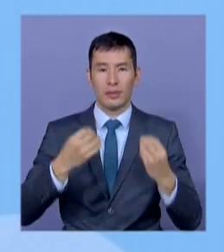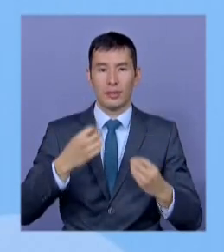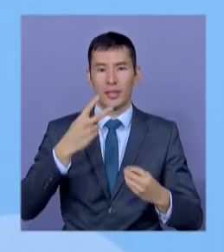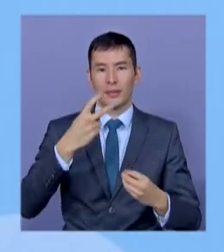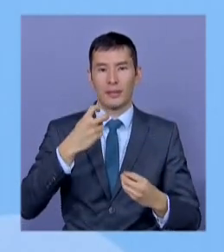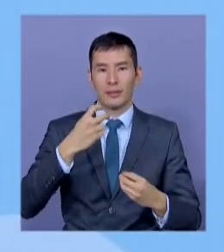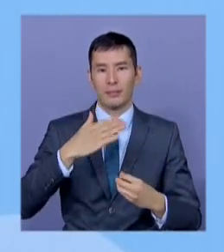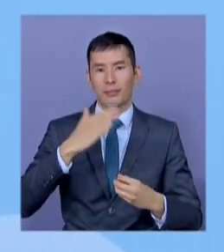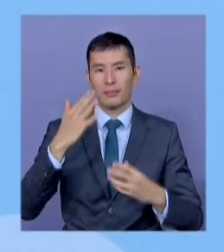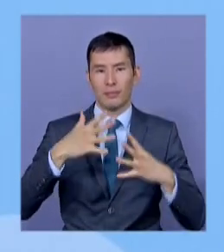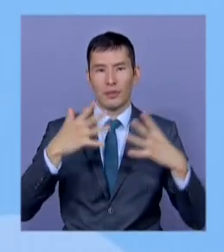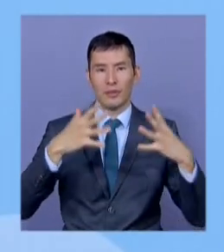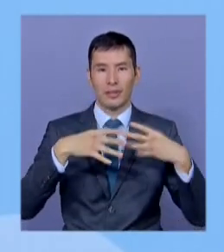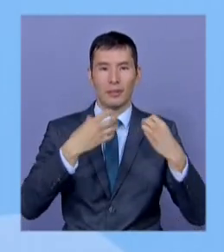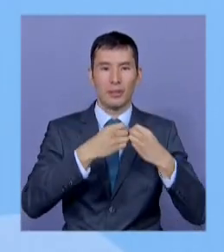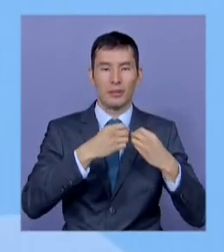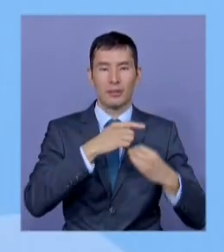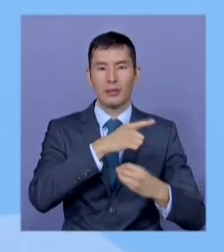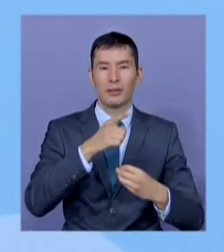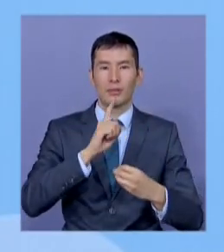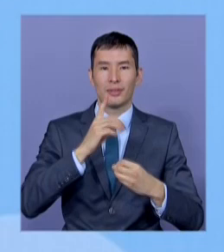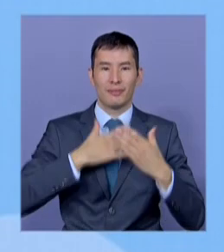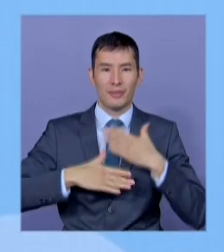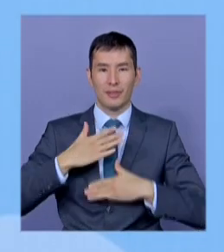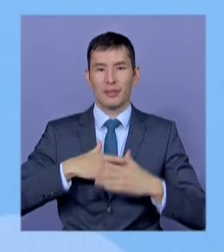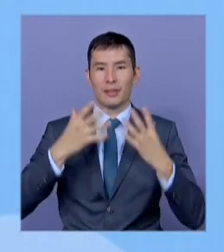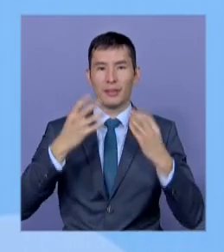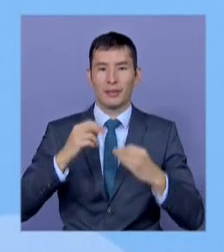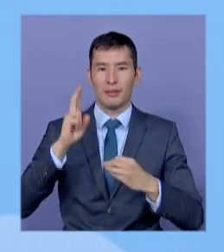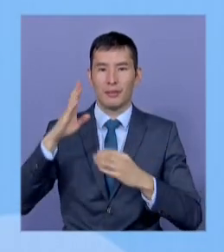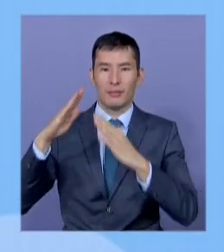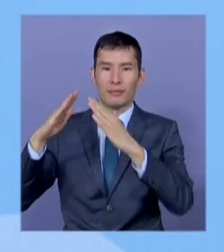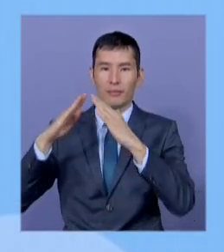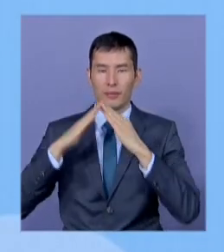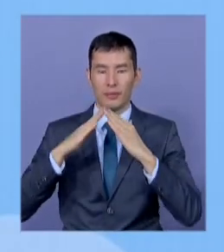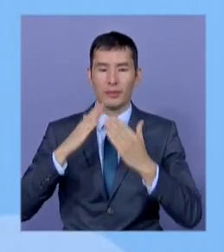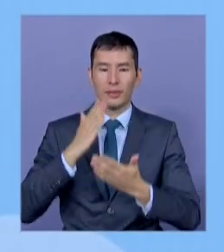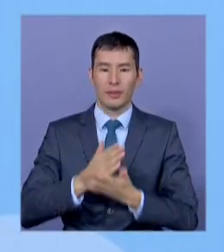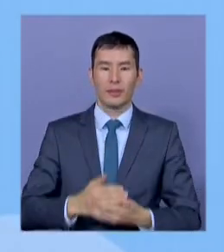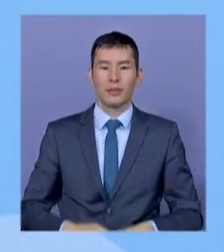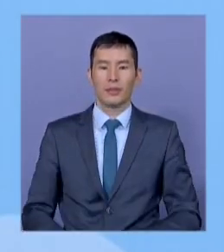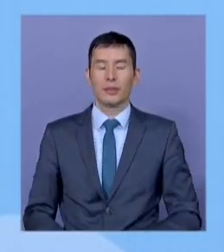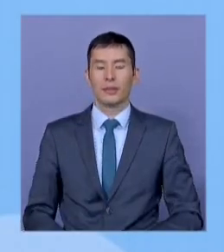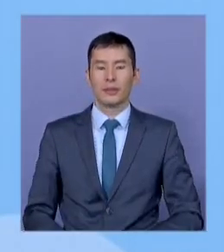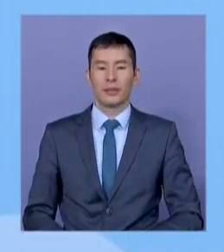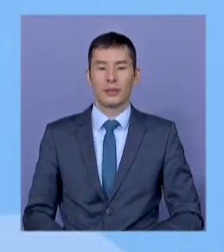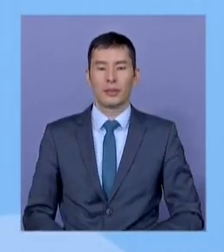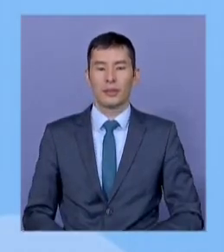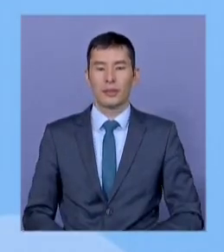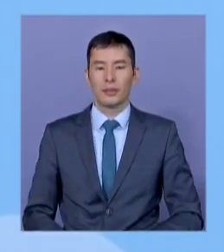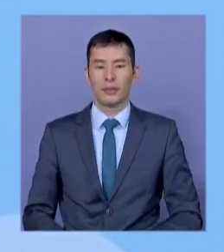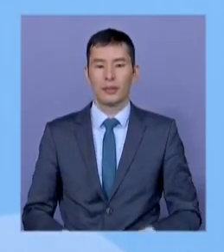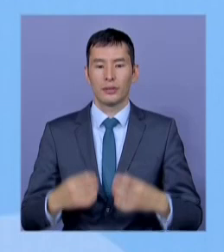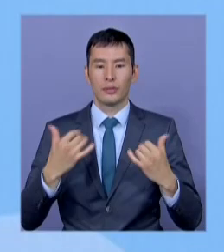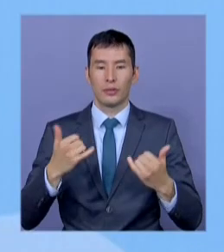осындай отбасы өзінің қаржылық пәрмені бар екенін көрсетті. Ол қажетті